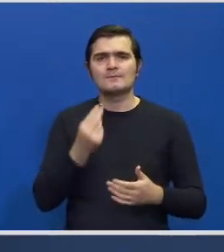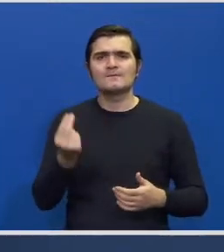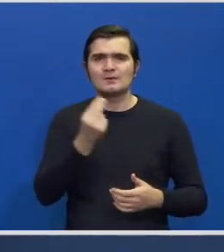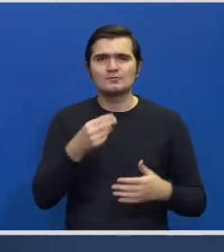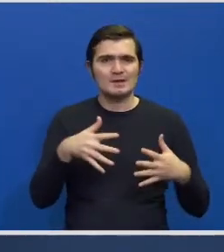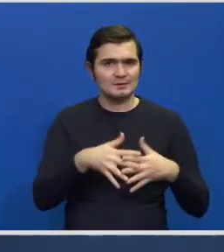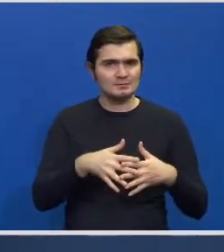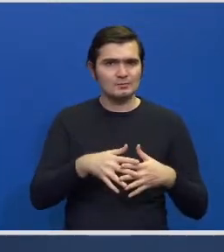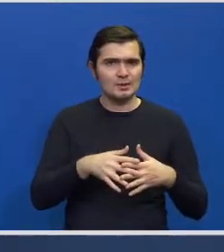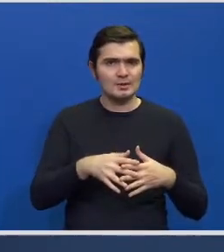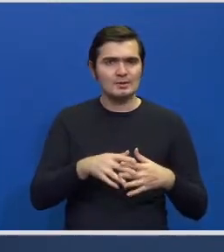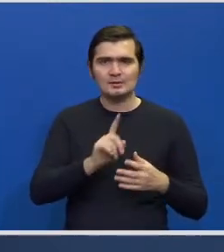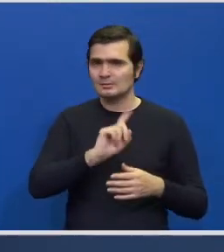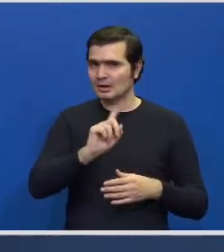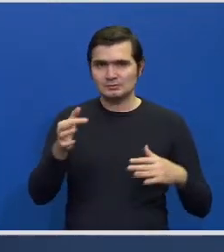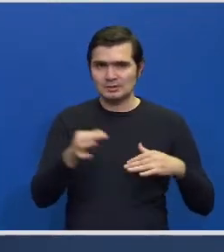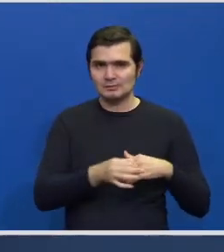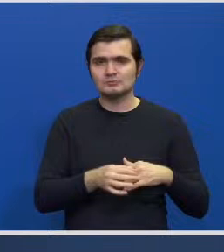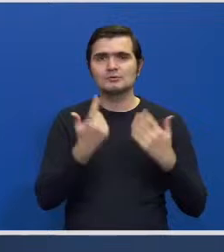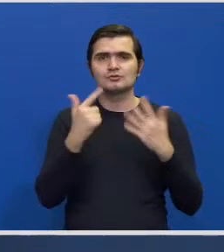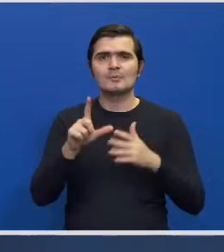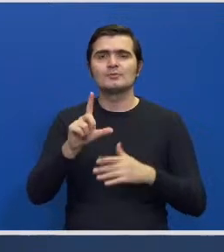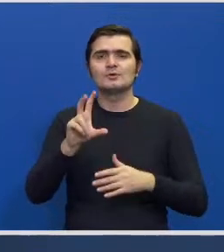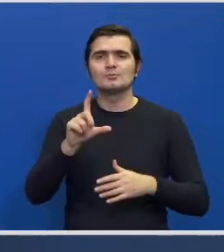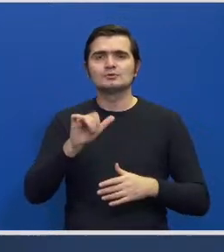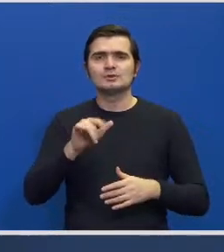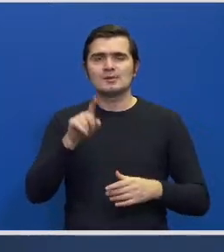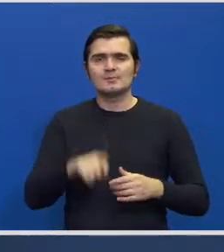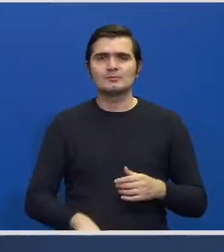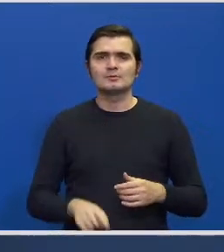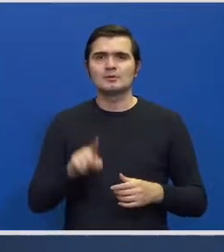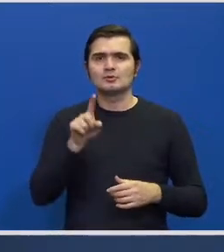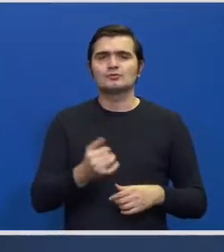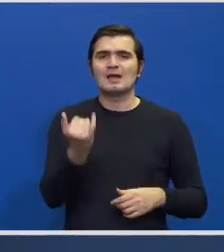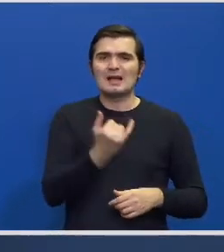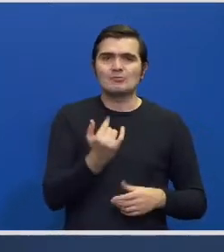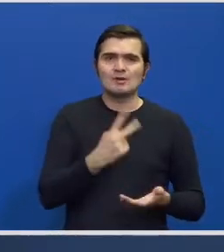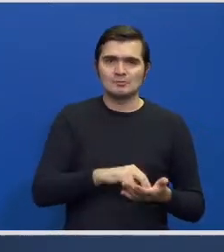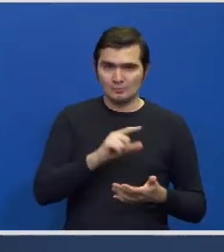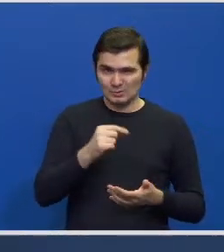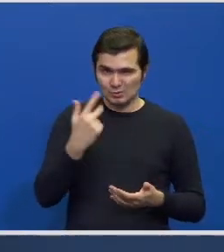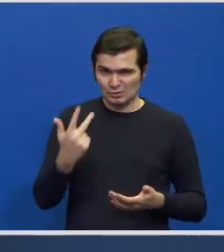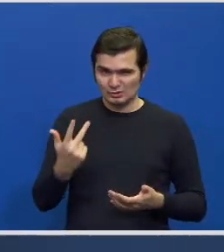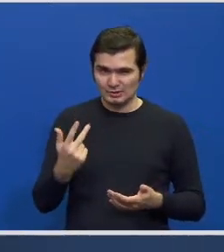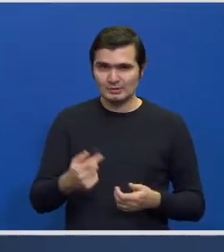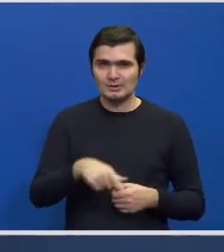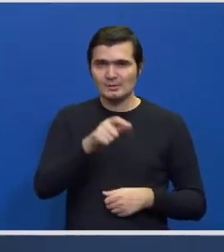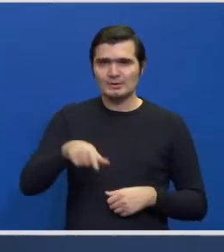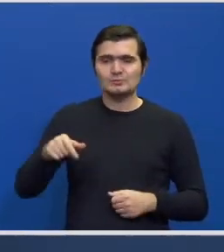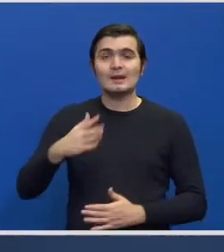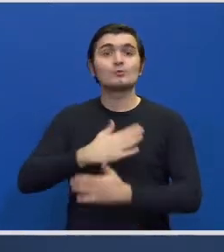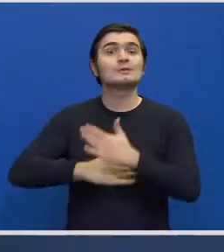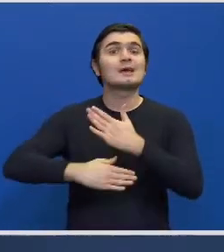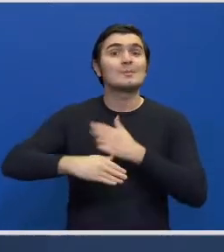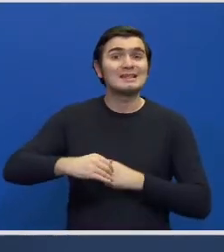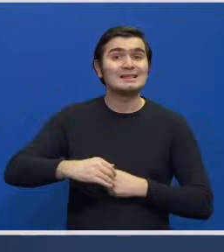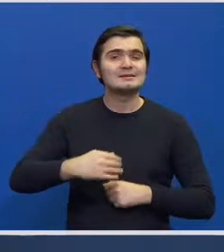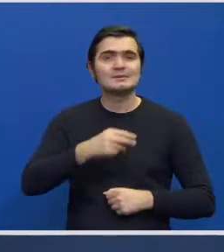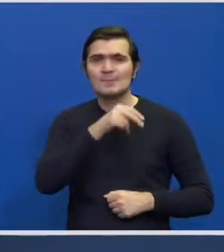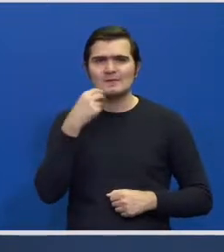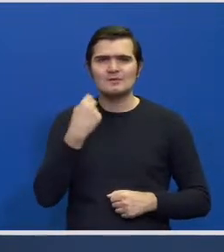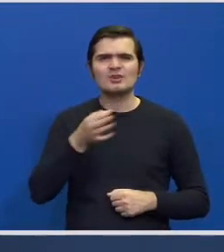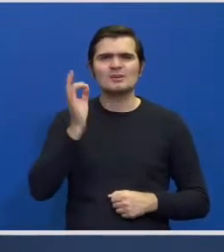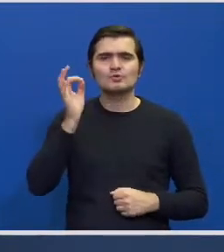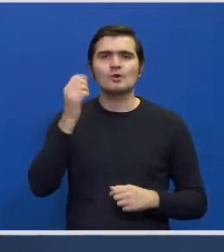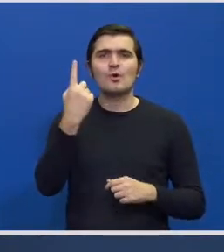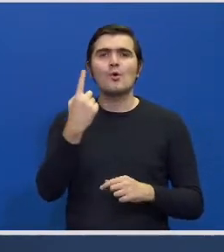lunar. Văduvelor de război, dacă nu s-au recăsătorit, 780 de lei lunar. În luna ianuarie 2023,